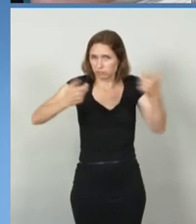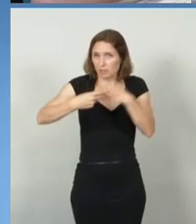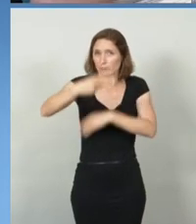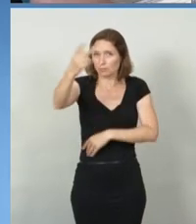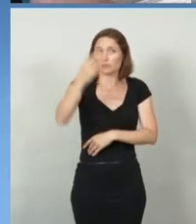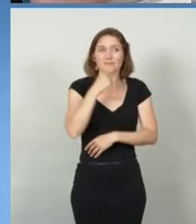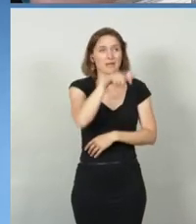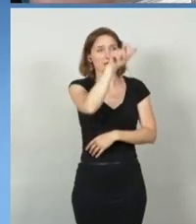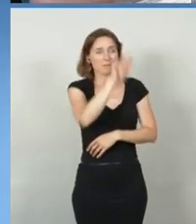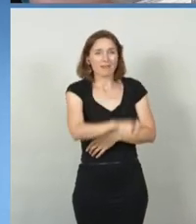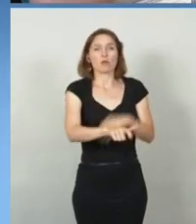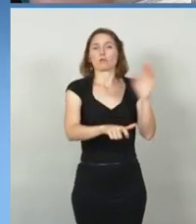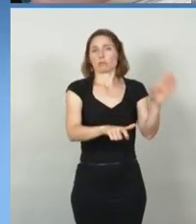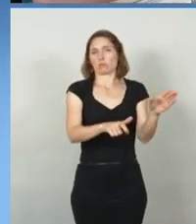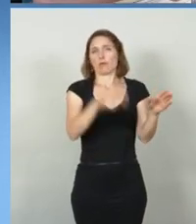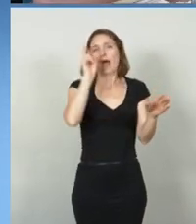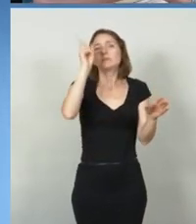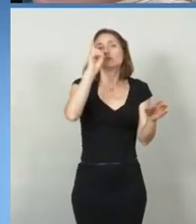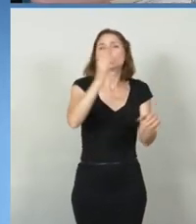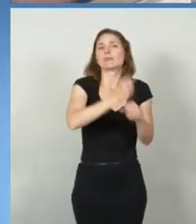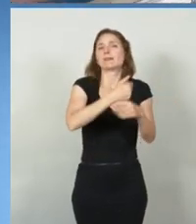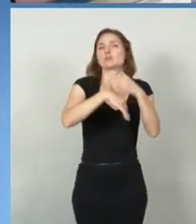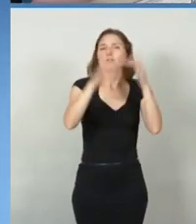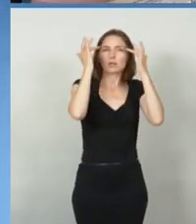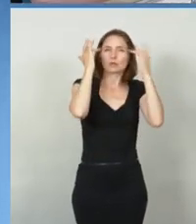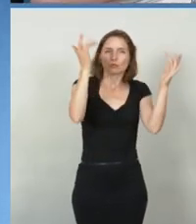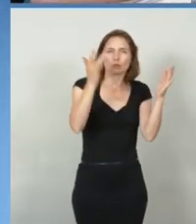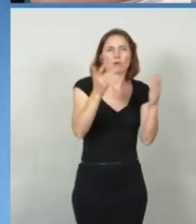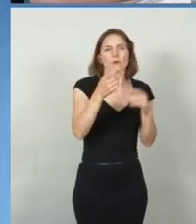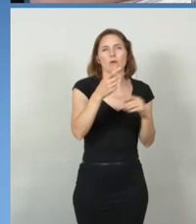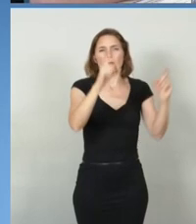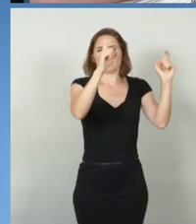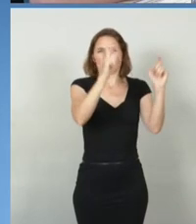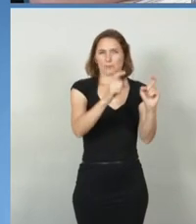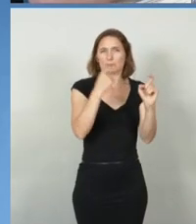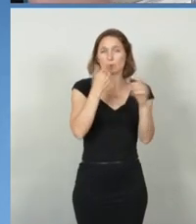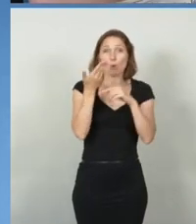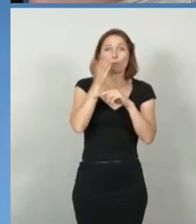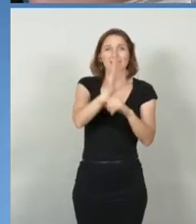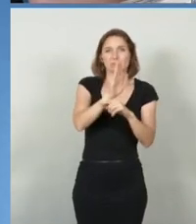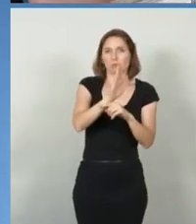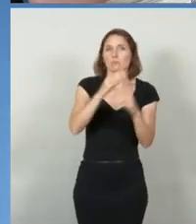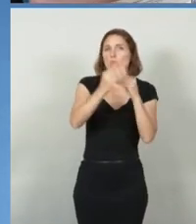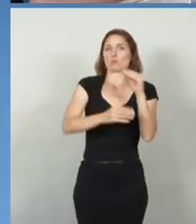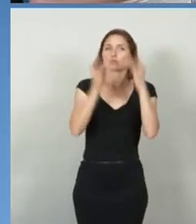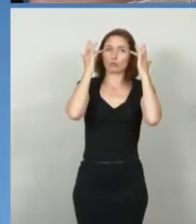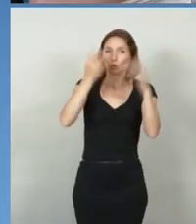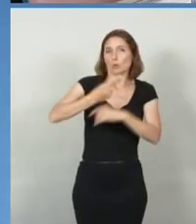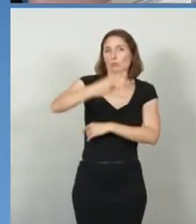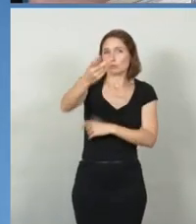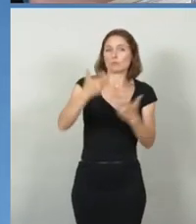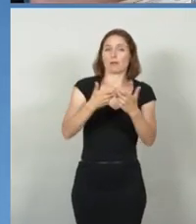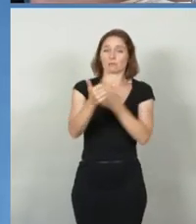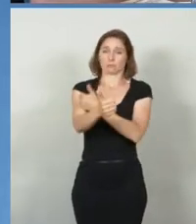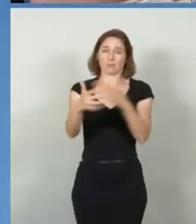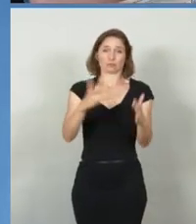qualifiées soient issues de plus de façon plus large de la société civile et représente les dynam local notamment par exemple dans le secteur de la Santé